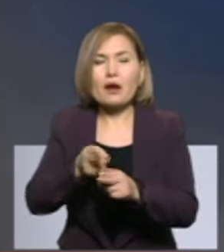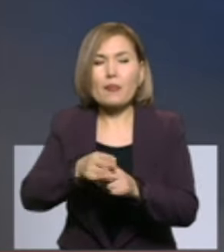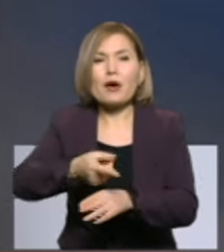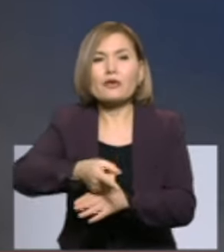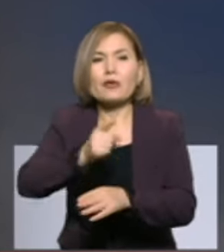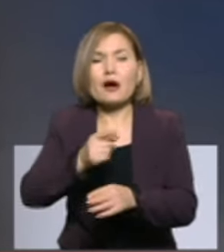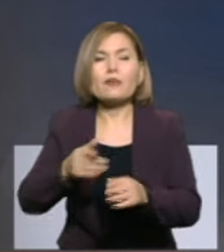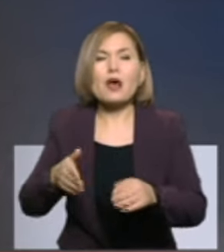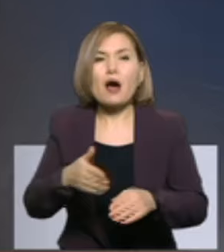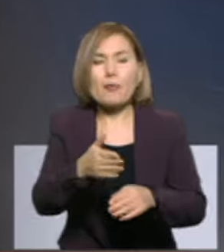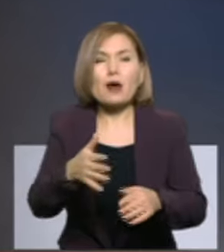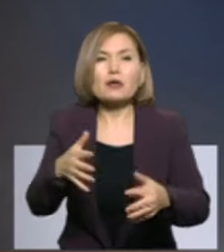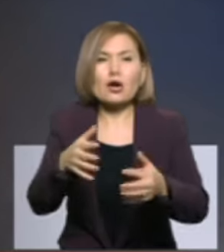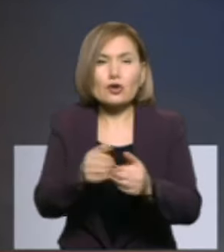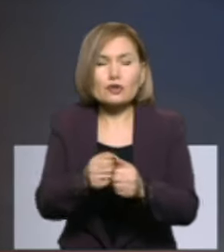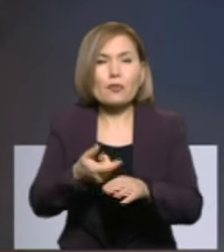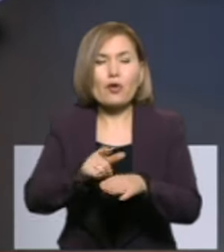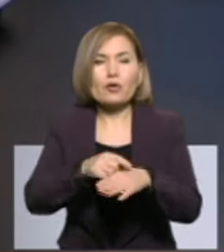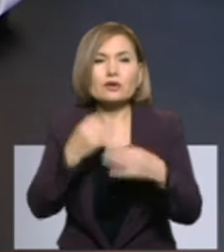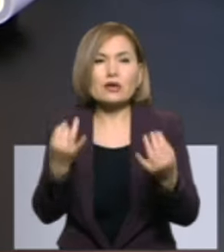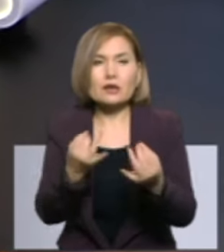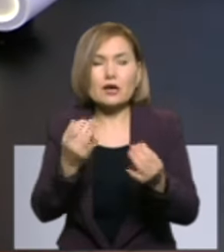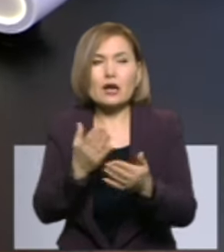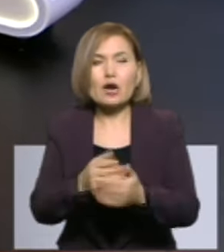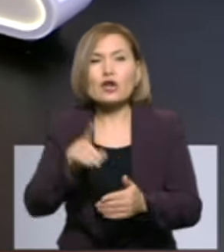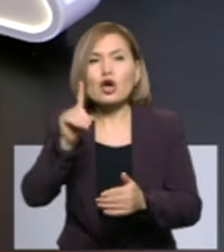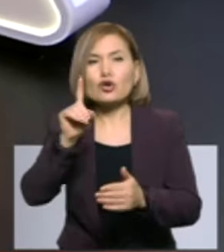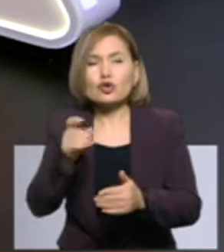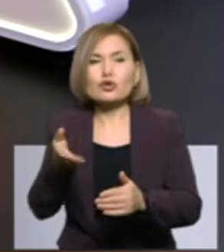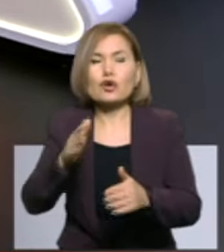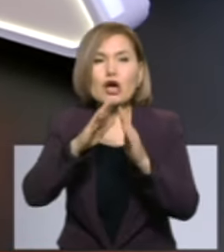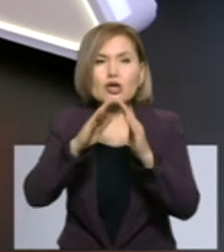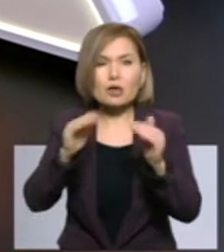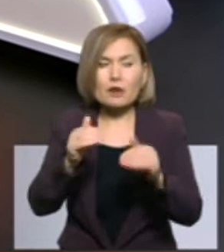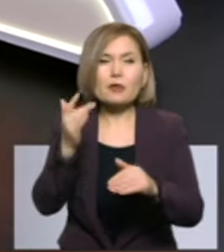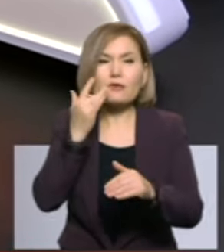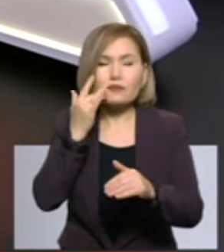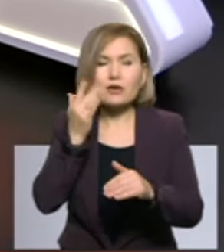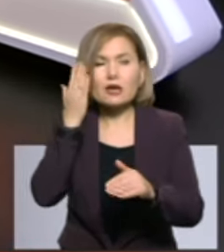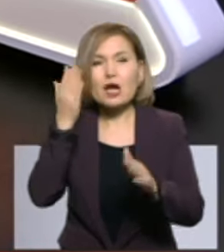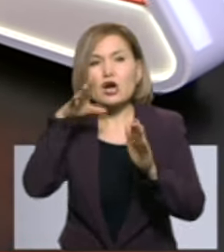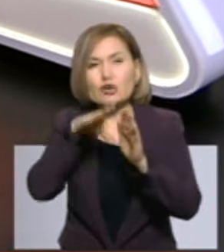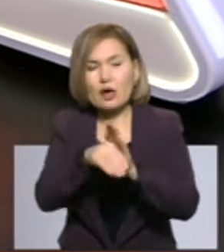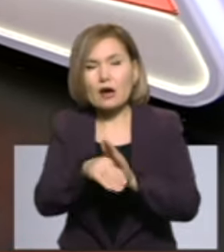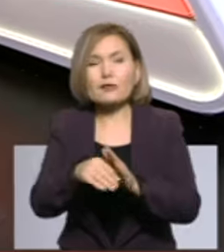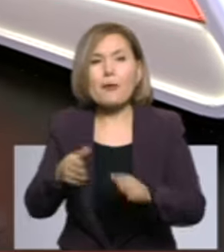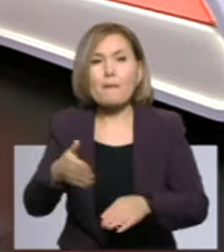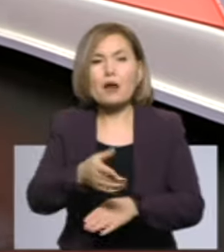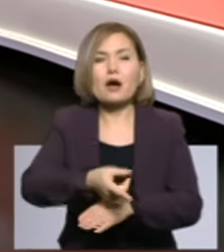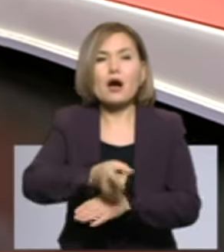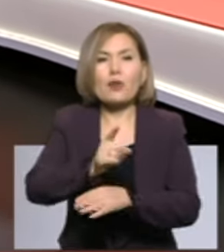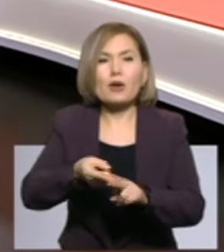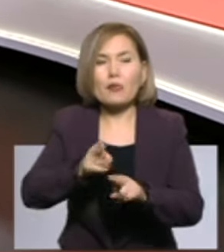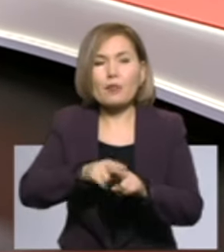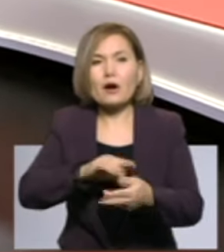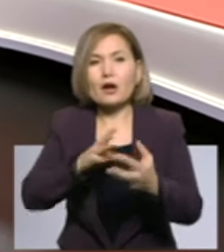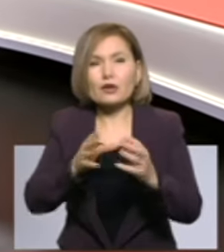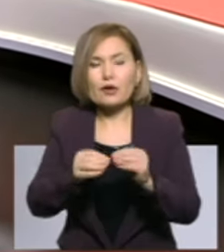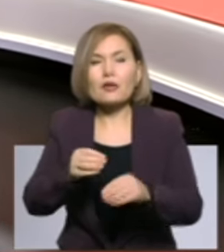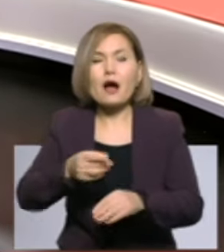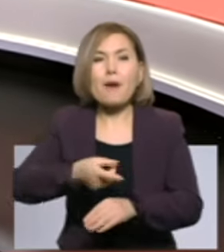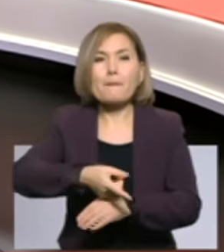нәпақасын тауып отырғандар мұз үстінде жүзден астам шатыр тігіп қойған. Олар 3-4 күн қатарынан қонып балық аулайды. Балықшылардың қауырт